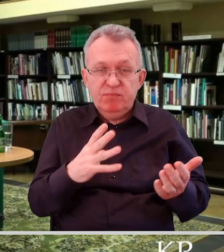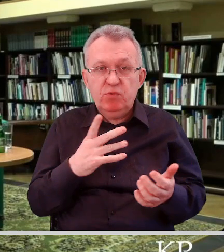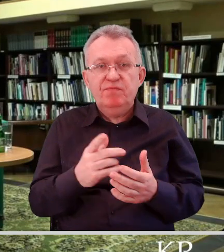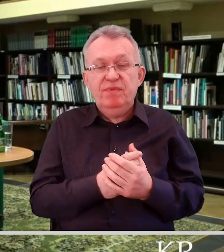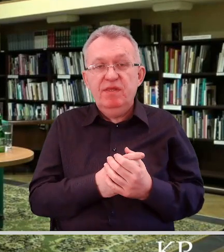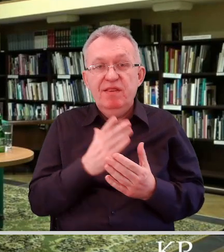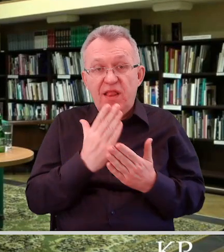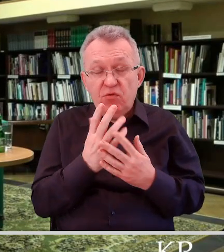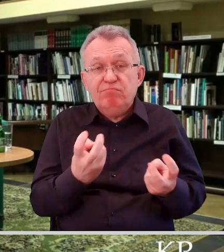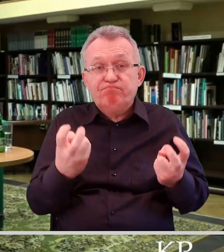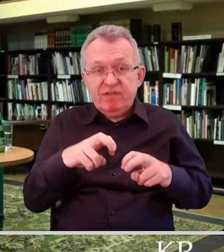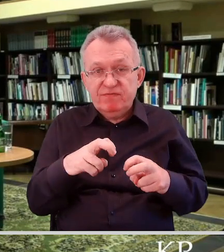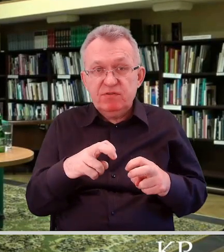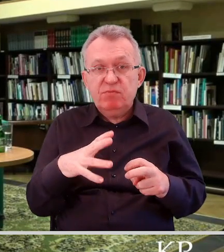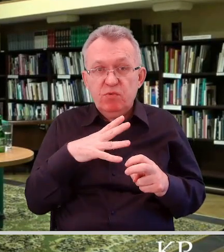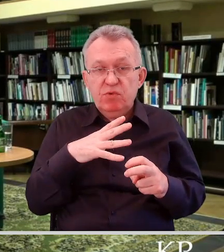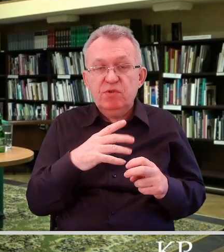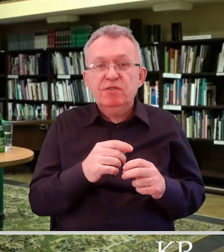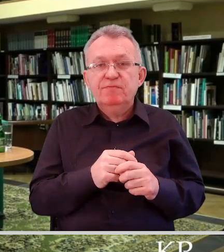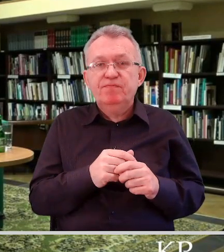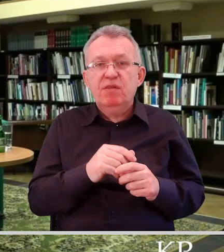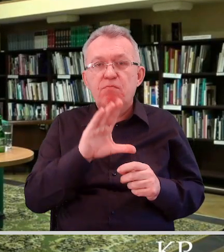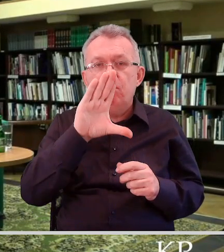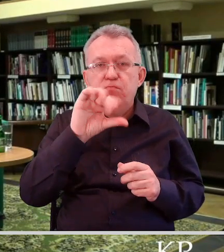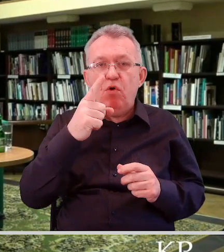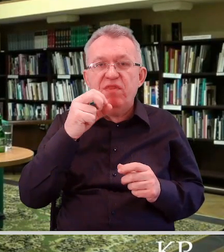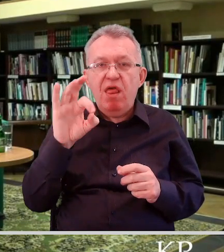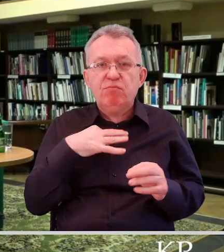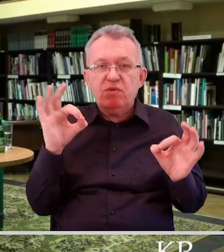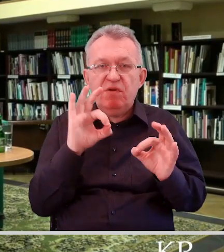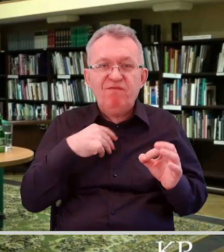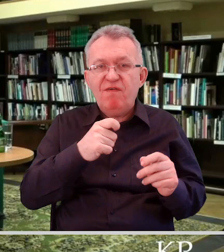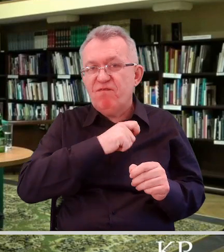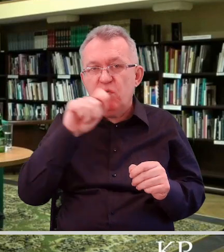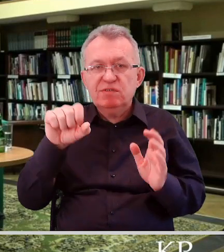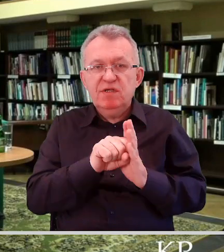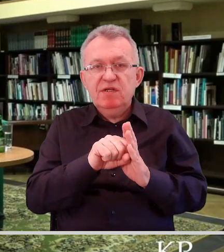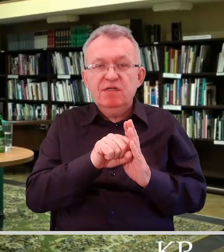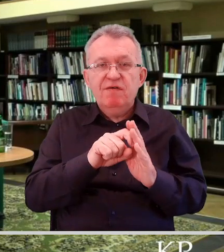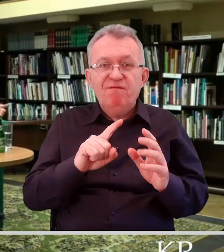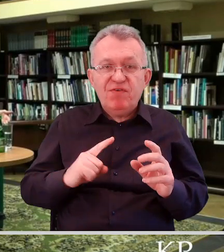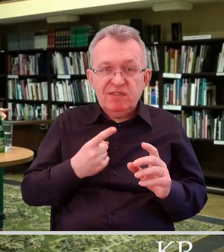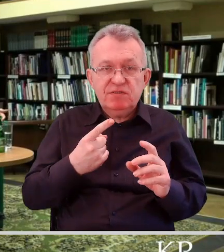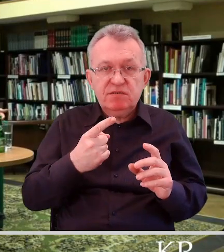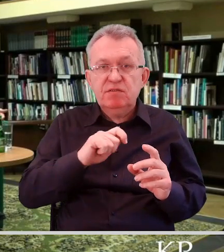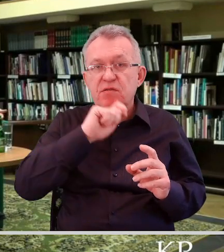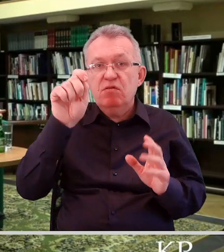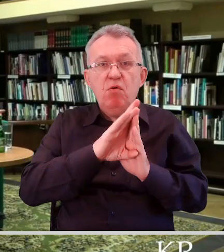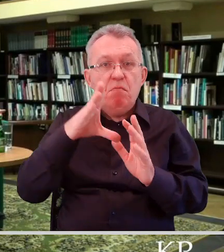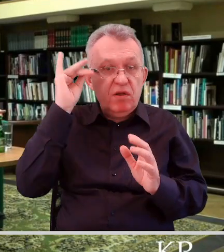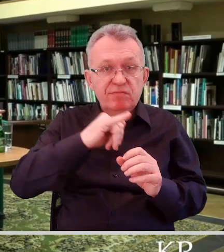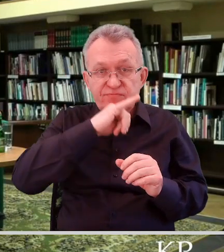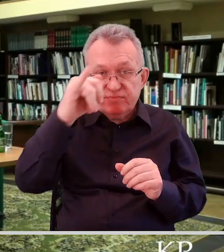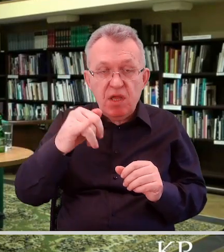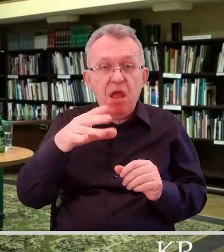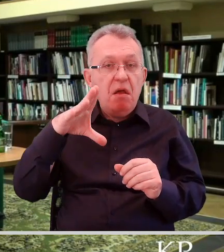się wziął się dramat Baudelaire'a, który wyjechał z Francji i miał nadzieję na wielką karierę we frankofońskiej Belgii, ale